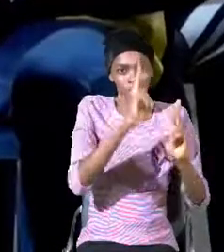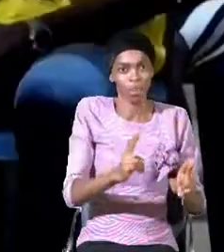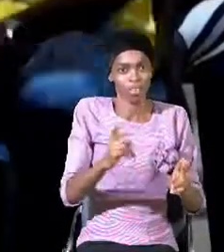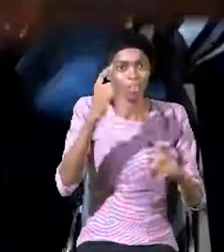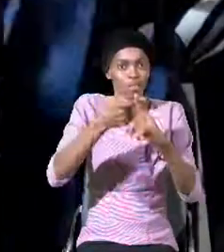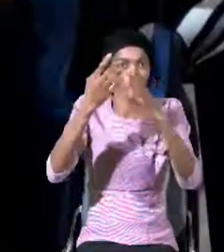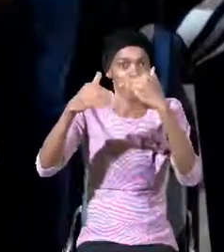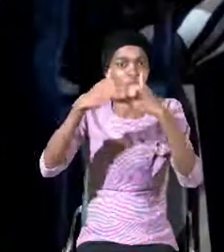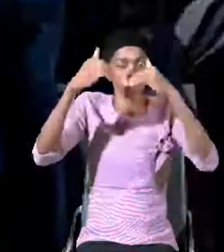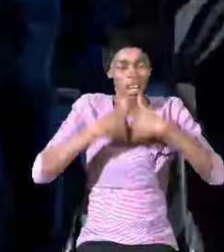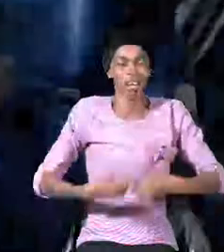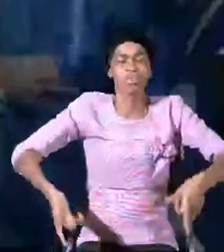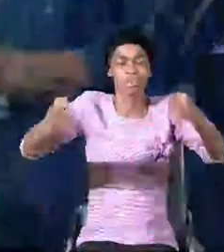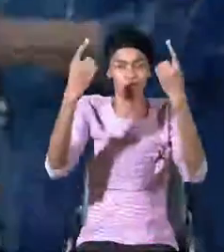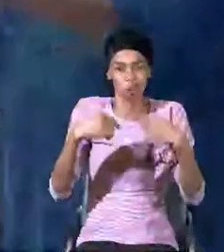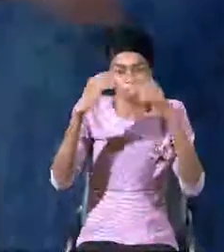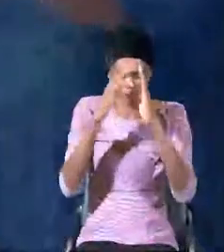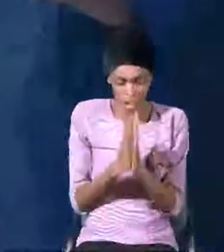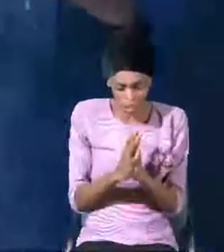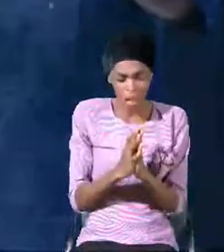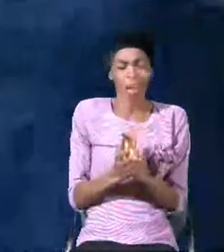Votre honneur du ciel est venu.